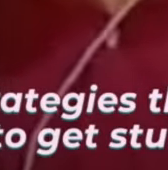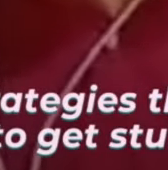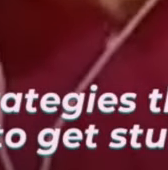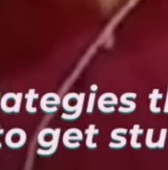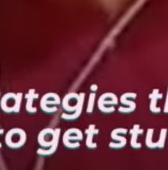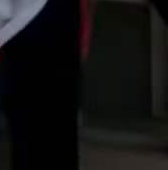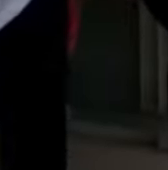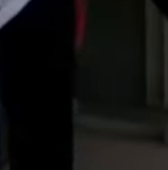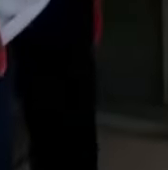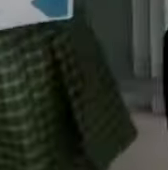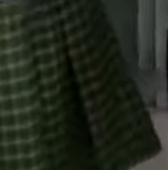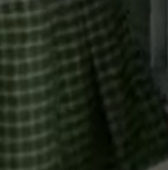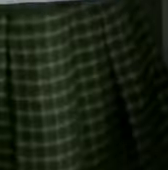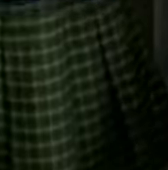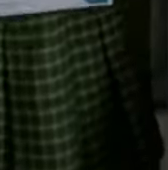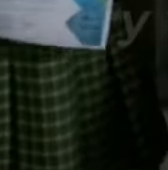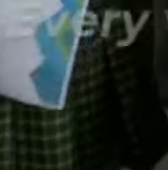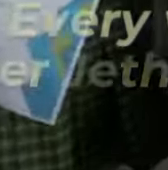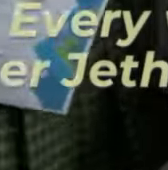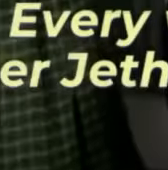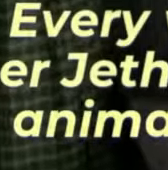choice.